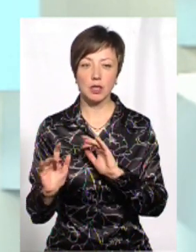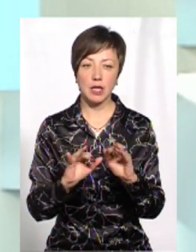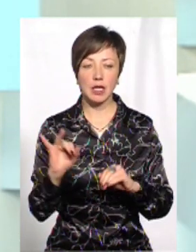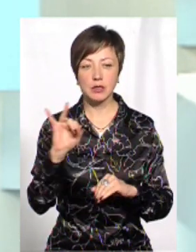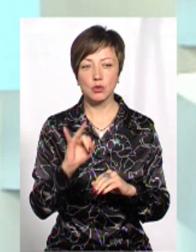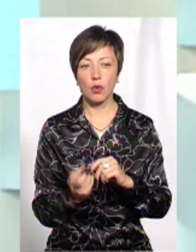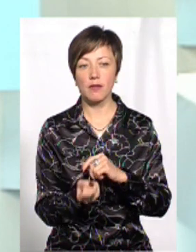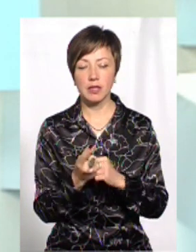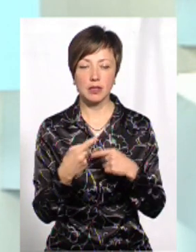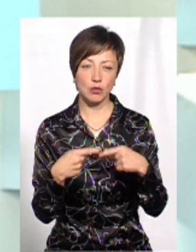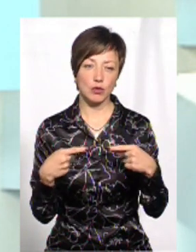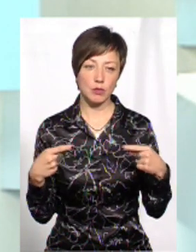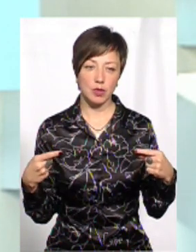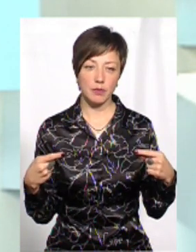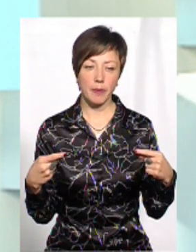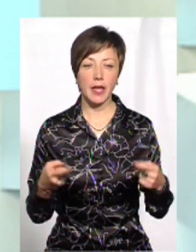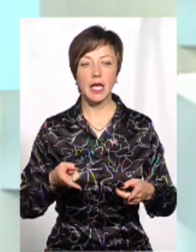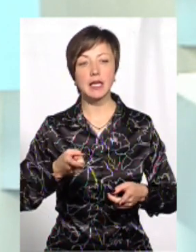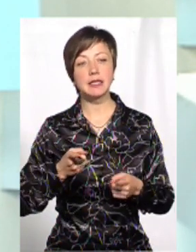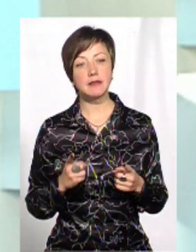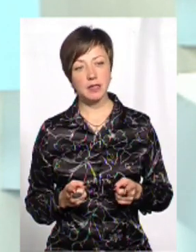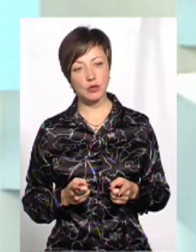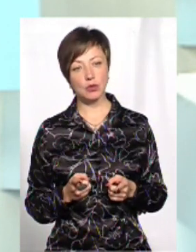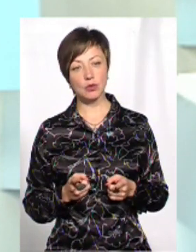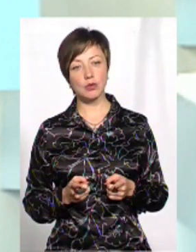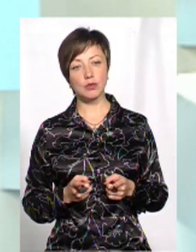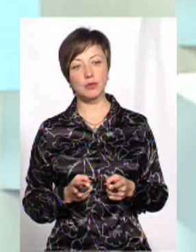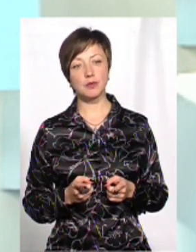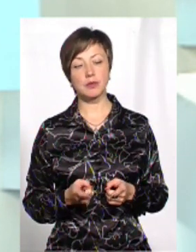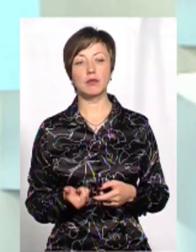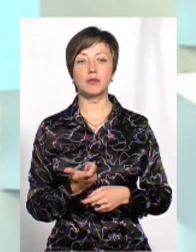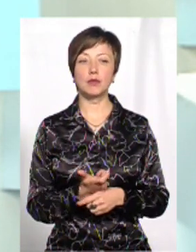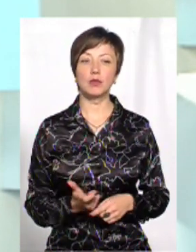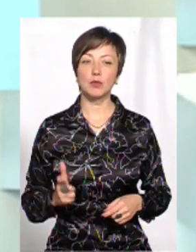історію виникнення і тому подібне. Звісно, переважну